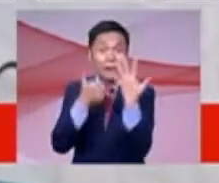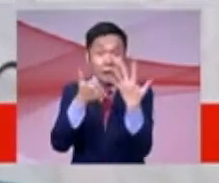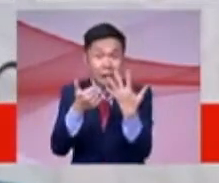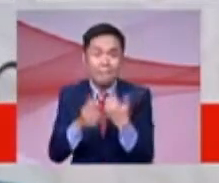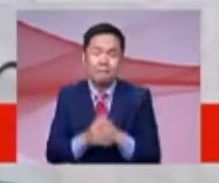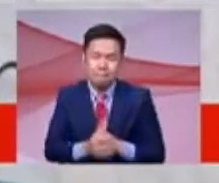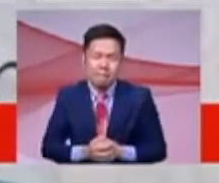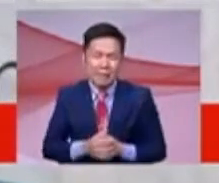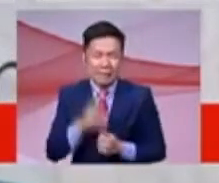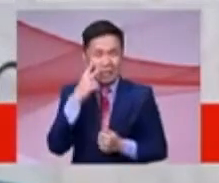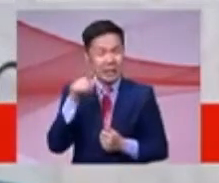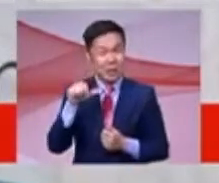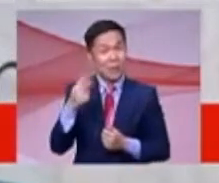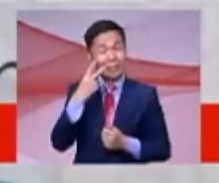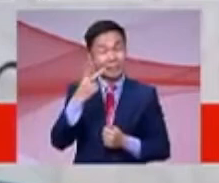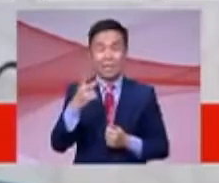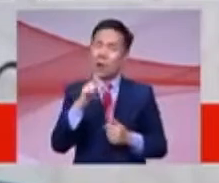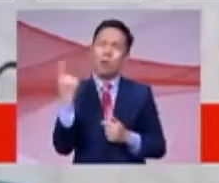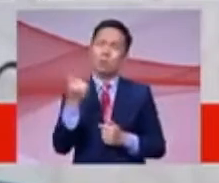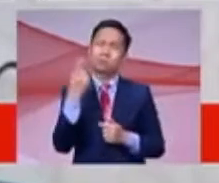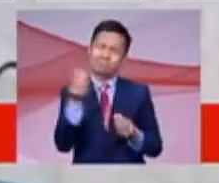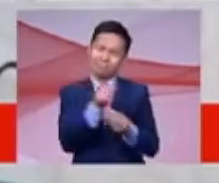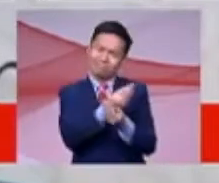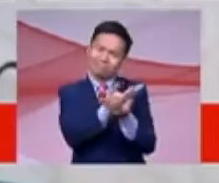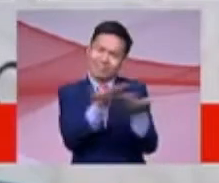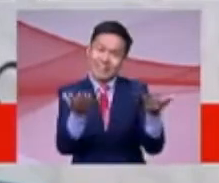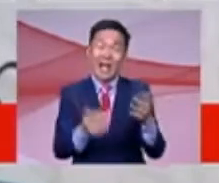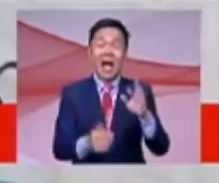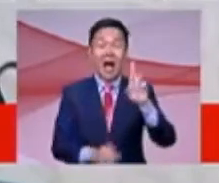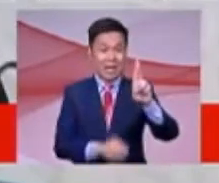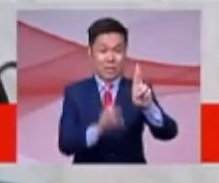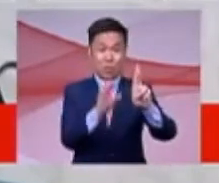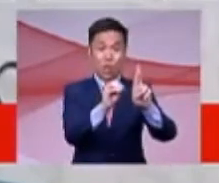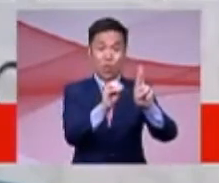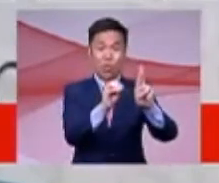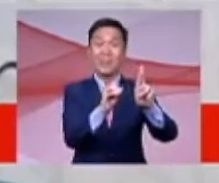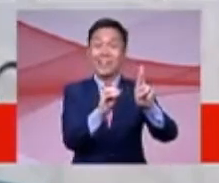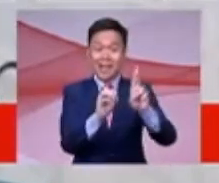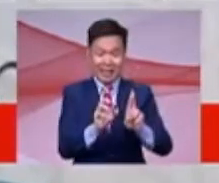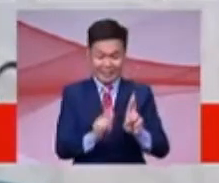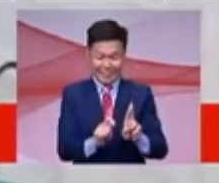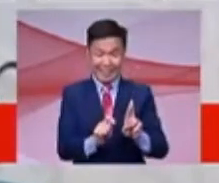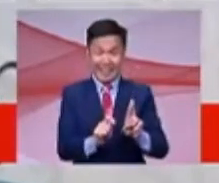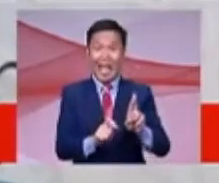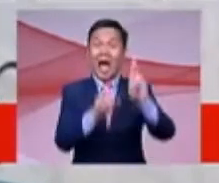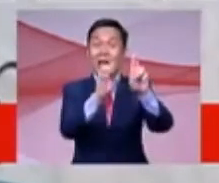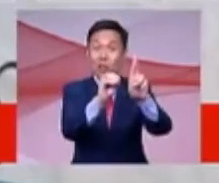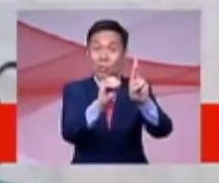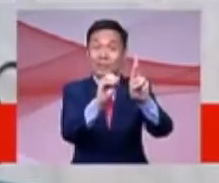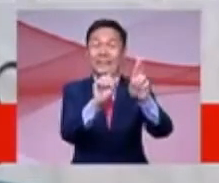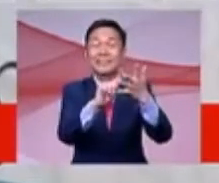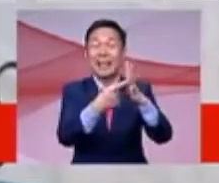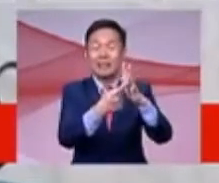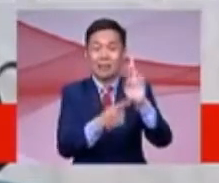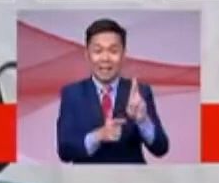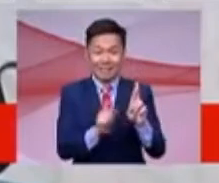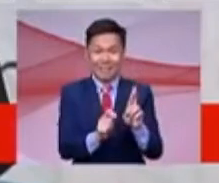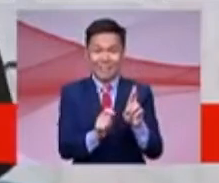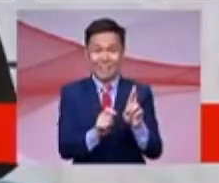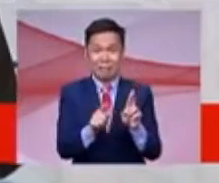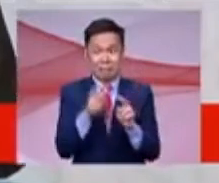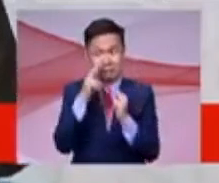sering dikongsikan dengan rakyat ialah R0 ataupun RT. R0 pada permulaan, RT ialah